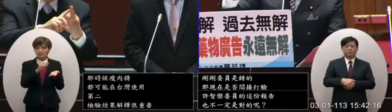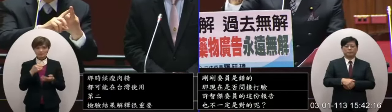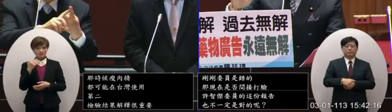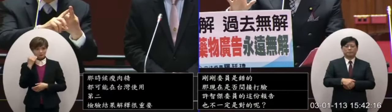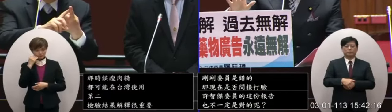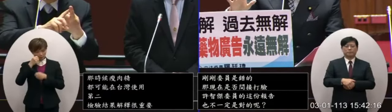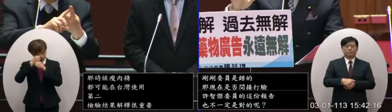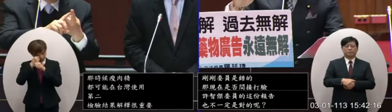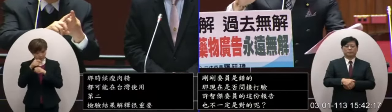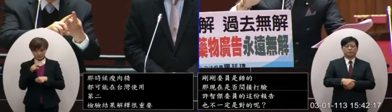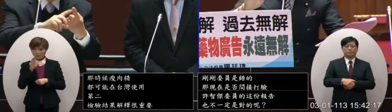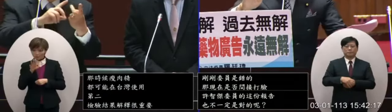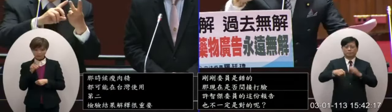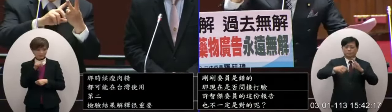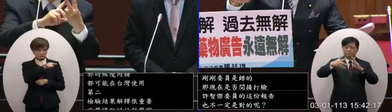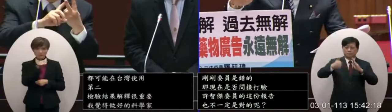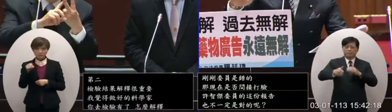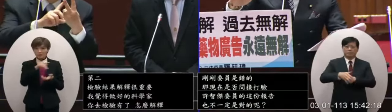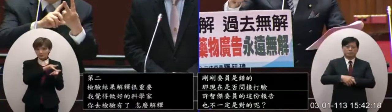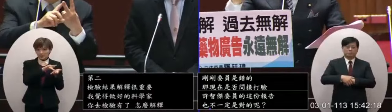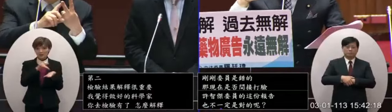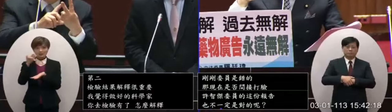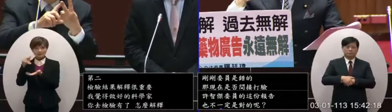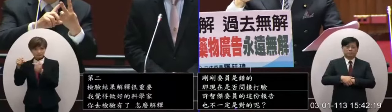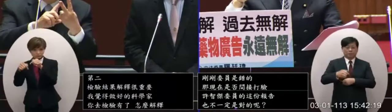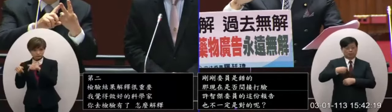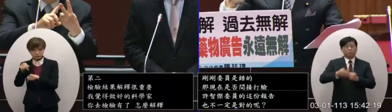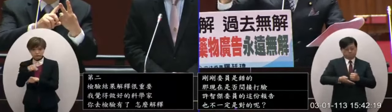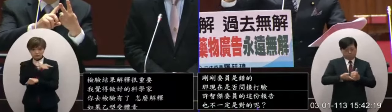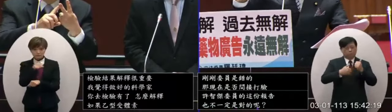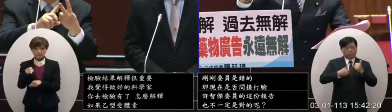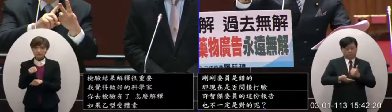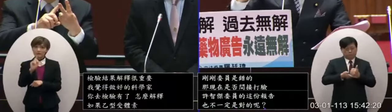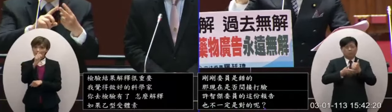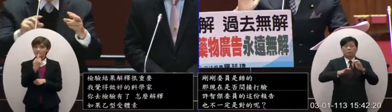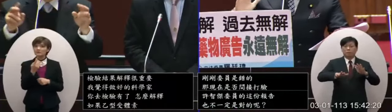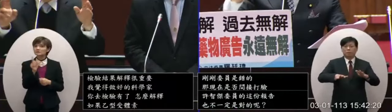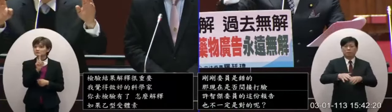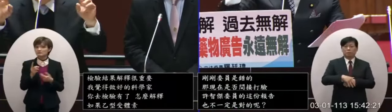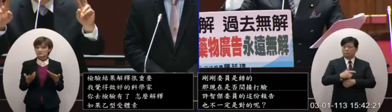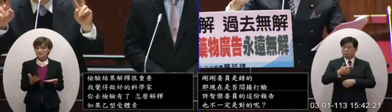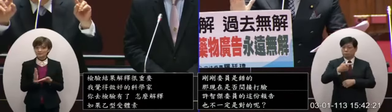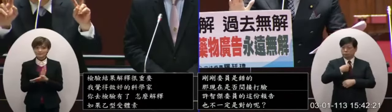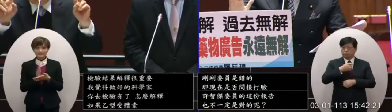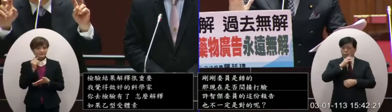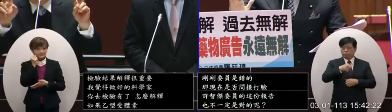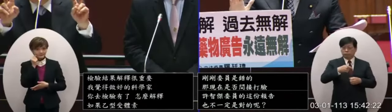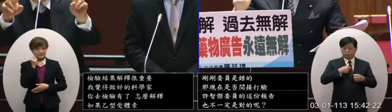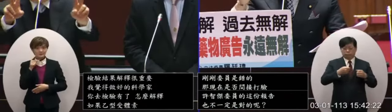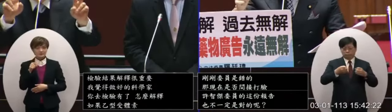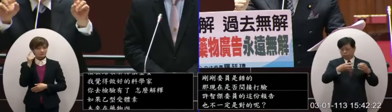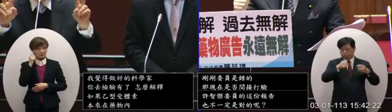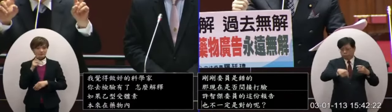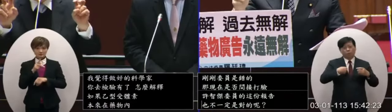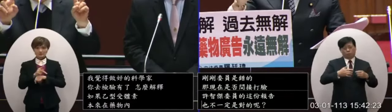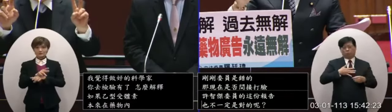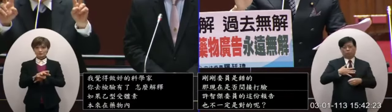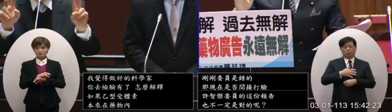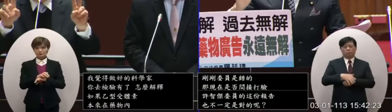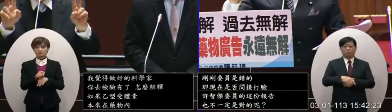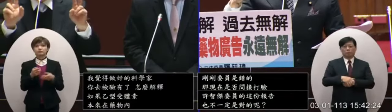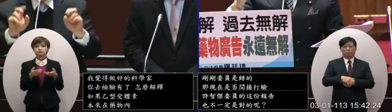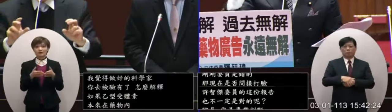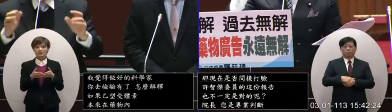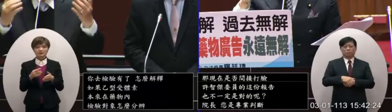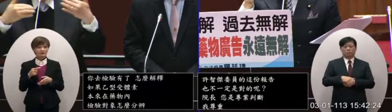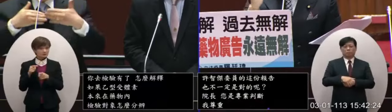分辨这是来自 院长 猪肉呢，还是来自这一个药物呢？ 今天我没有 要 在这边考倒 很重要，我很高兴你强